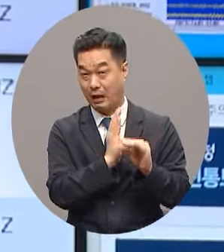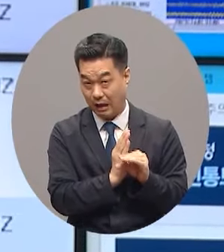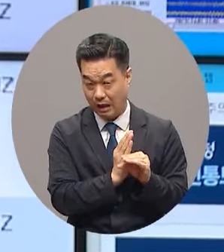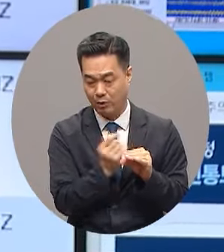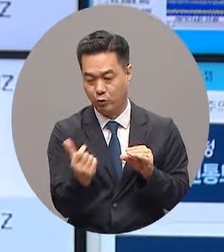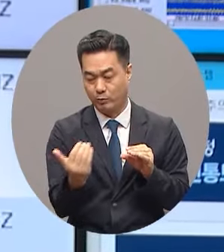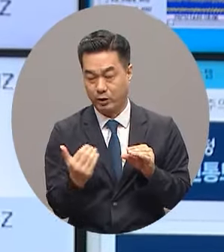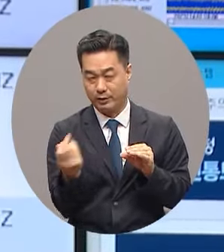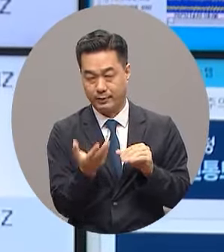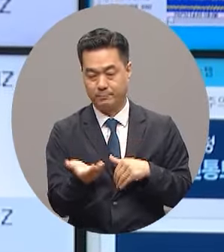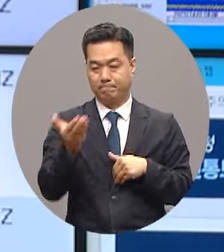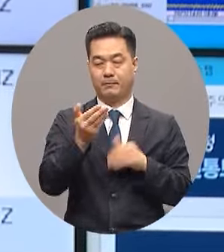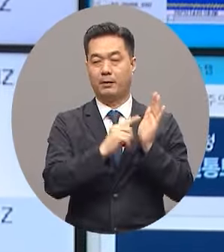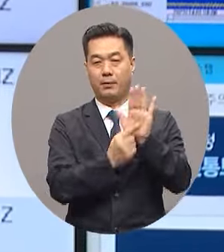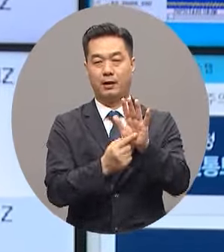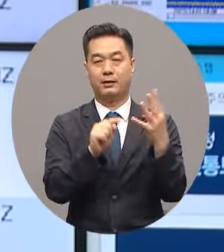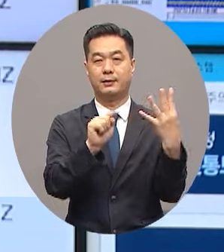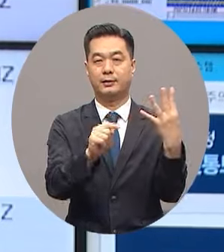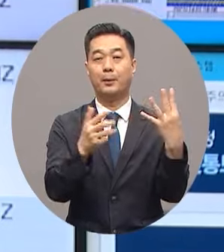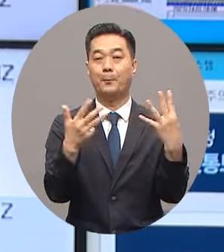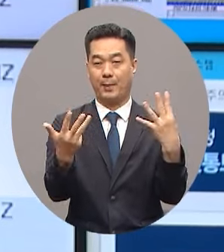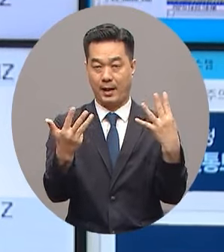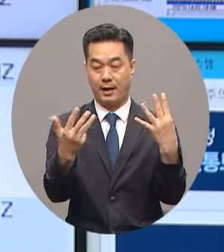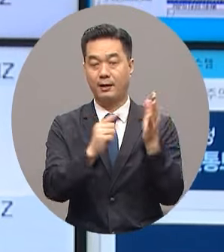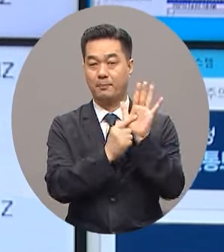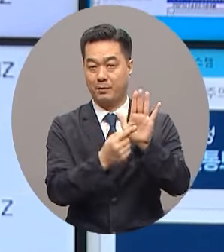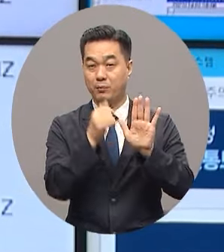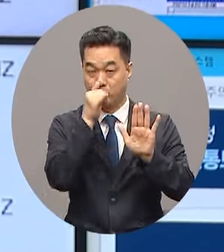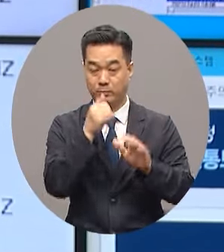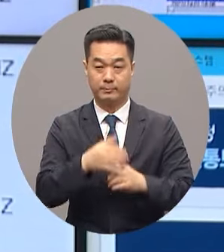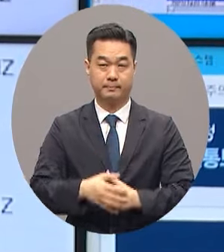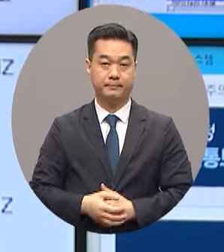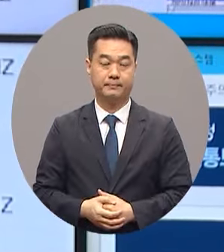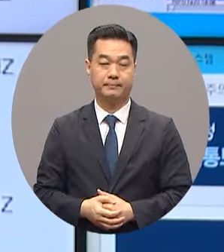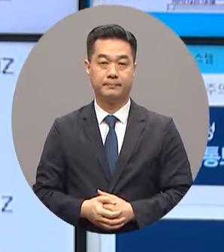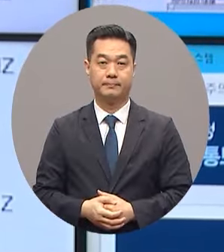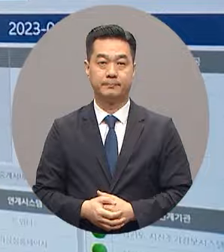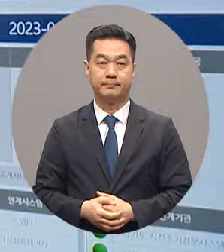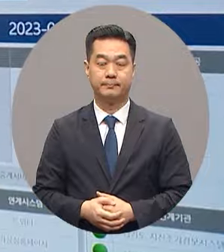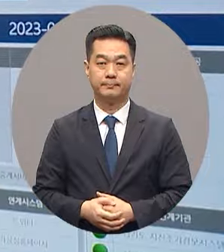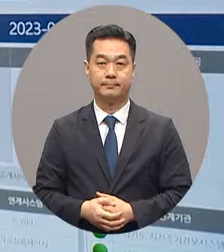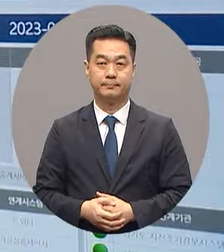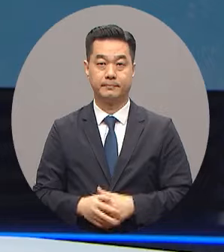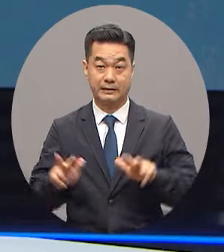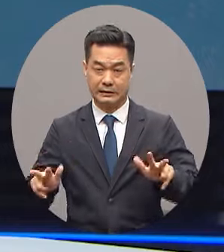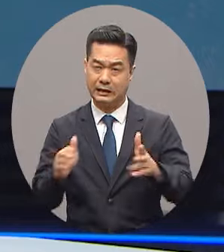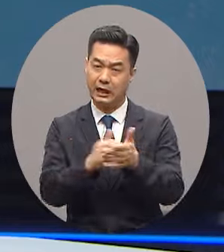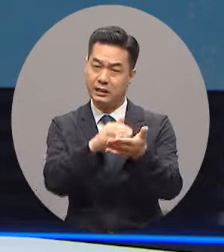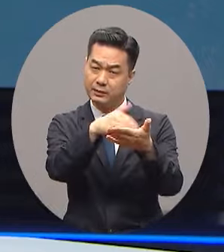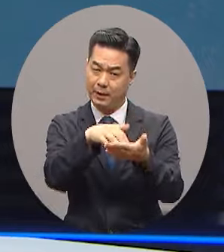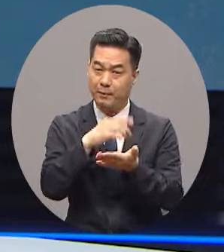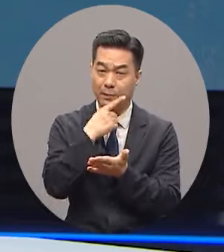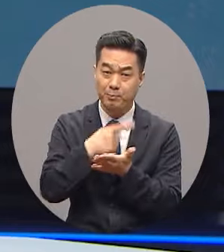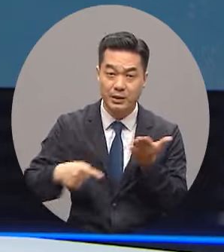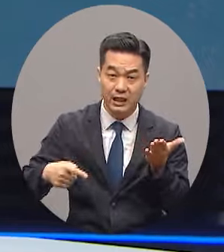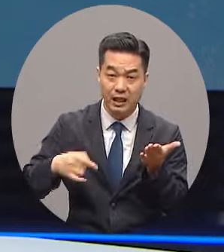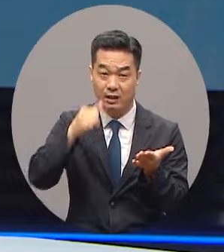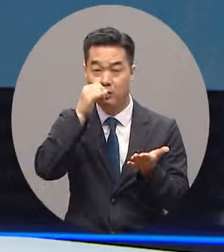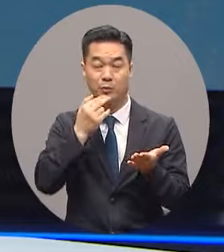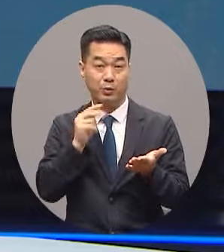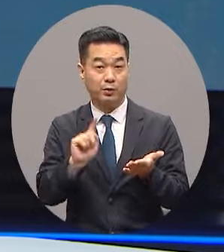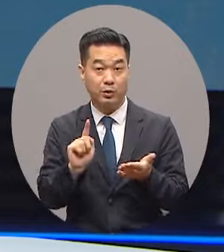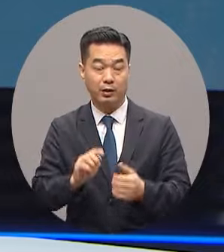기상청은 방금 전 지진 규모를 4.8로 상향 조정한다고 밝혔습니다. 네, 지금까지 파악된 피해는